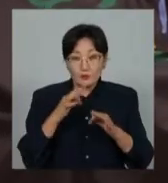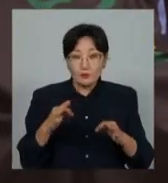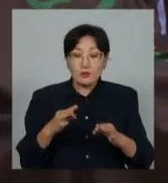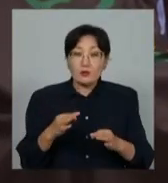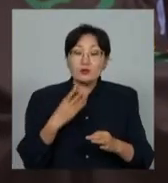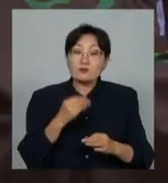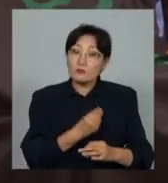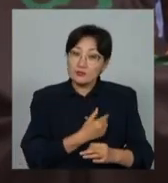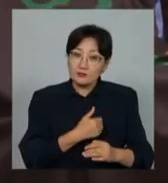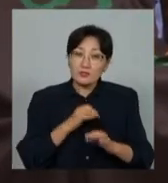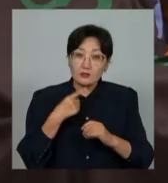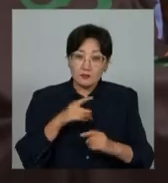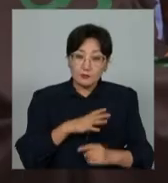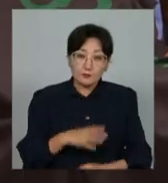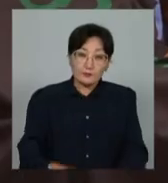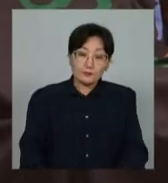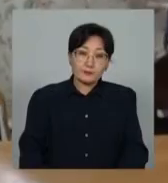жарды лебіздерін жолдады.